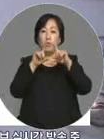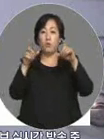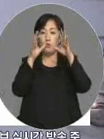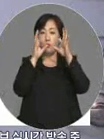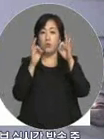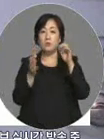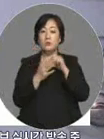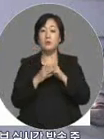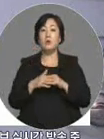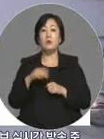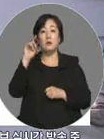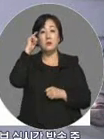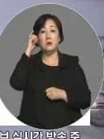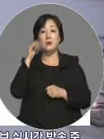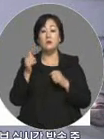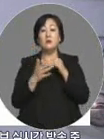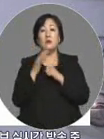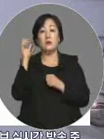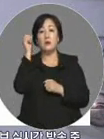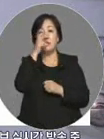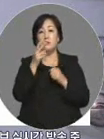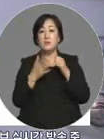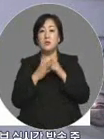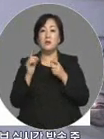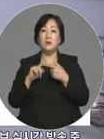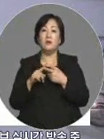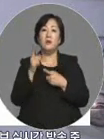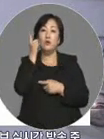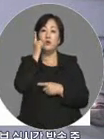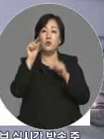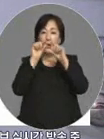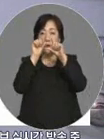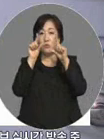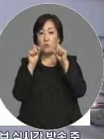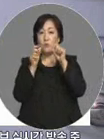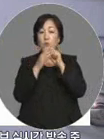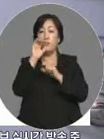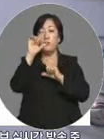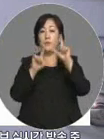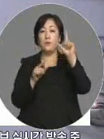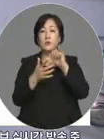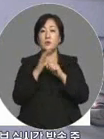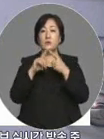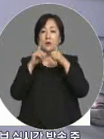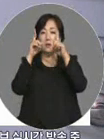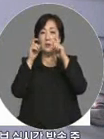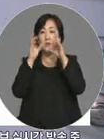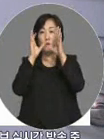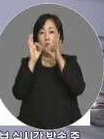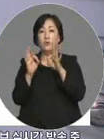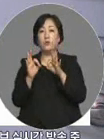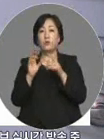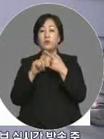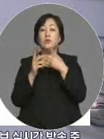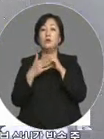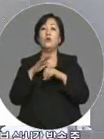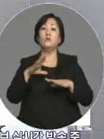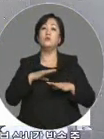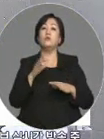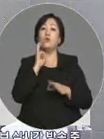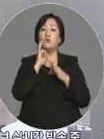지나가는 사람이구나 생각하고 있는데 알고 보니까 렌즈가 막 있고 핸드폰인 걸 인지해가지고 그때부터 저가 소리도